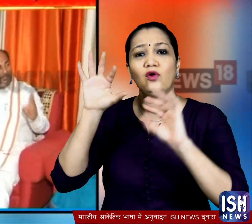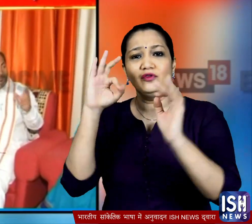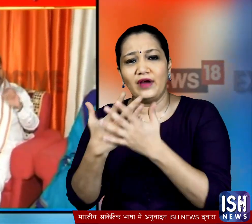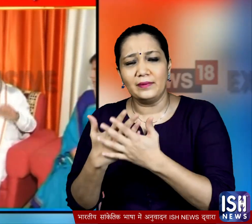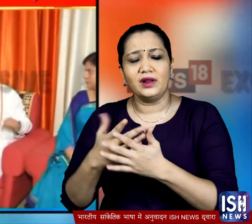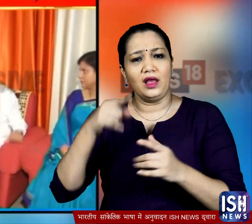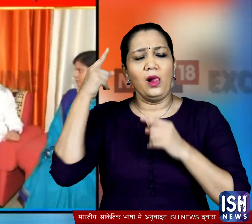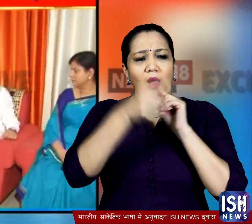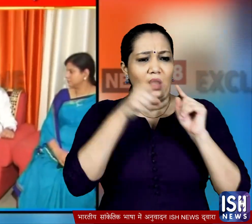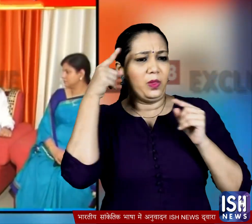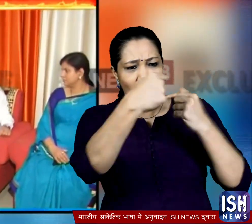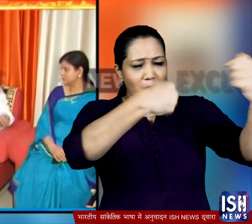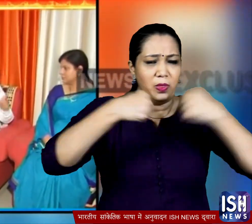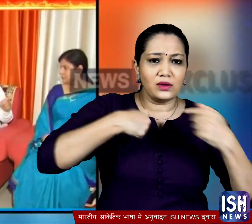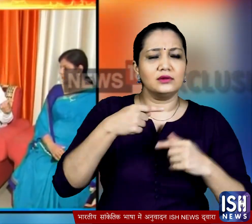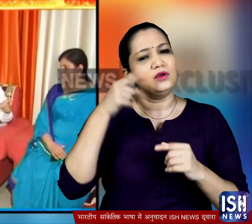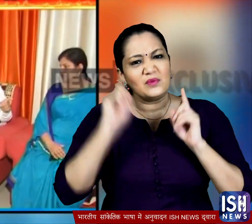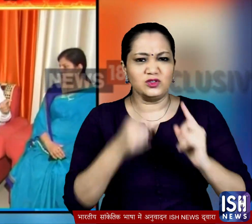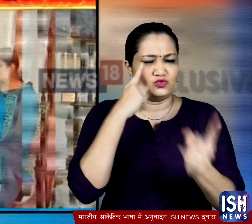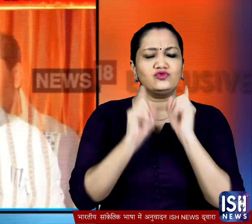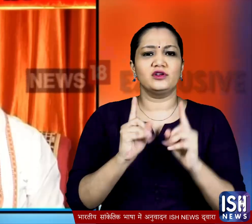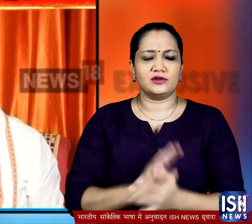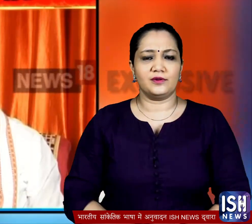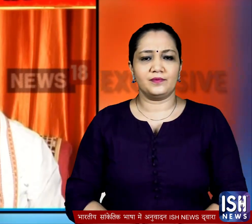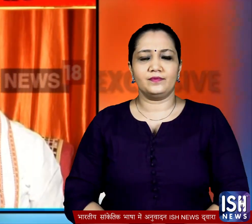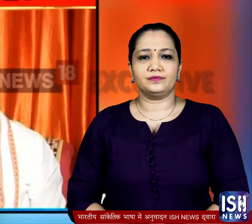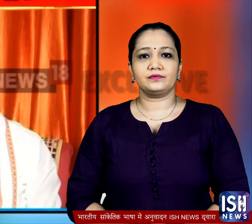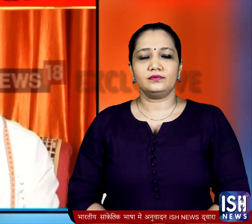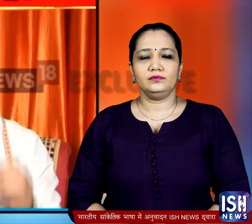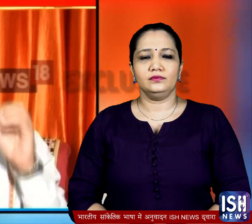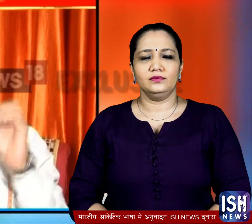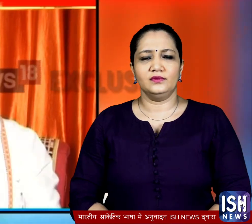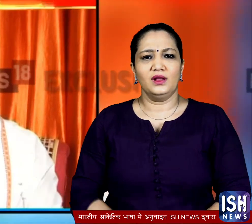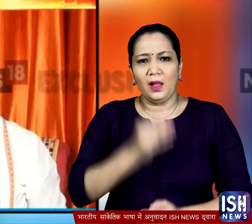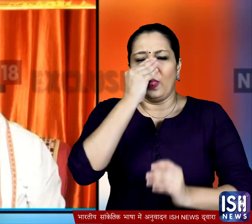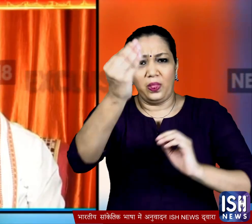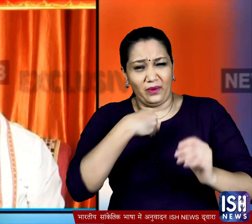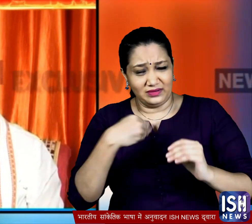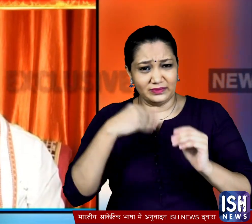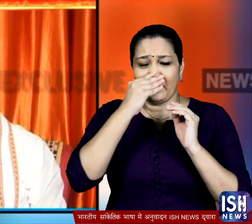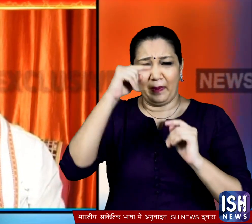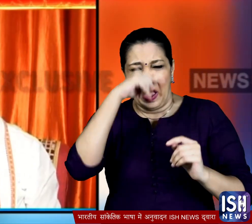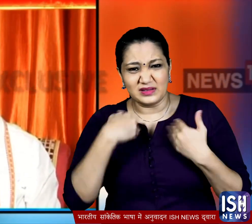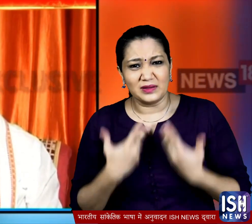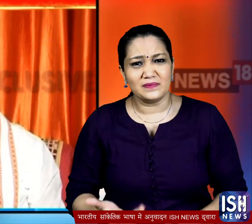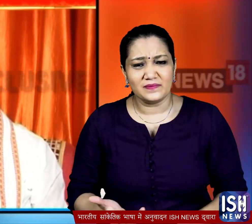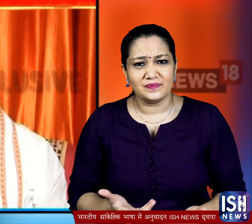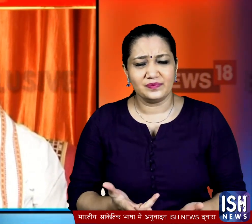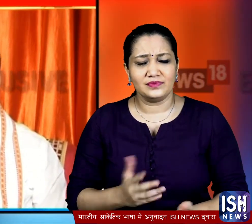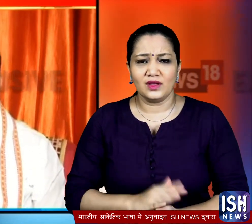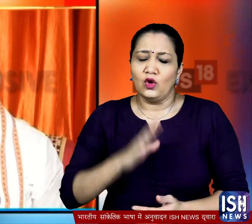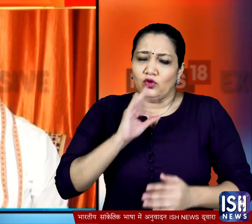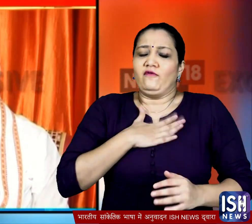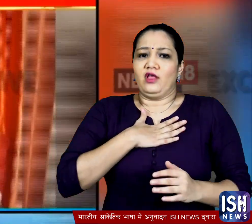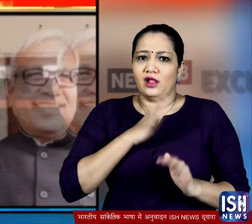और उनके परिवार ने आरोपियों के खिलाफ सख्त कार्रवाई की मांग की। मुझे बेइज्जत करने का प्रयास किया गया, निश्चित रूप से मैं